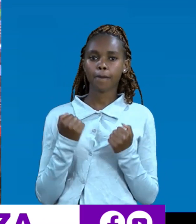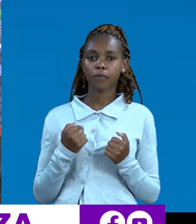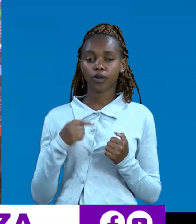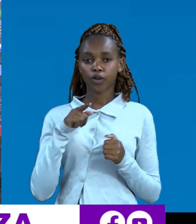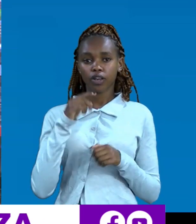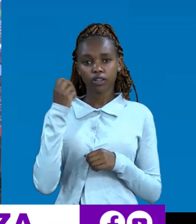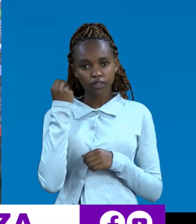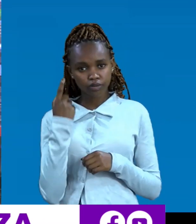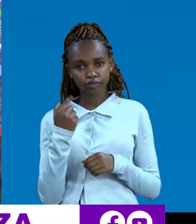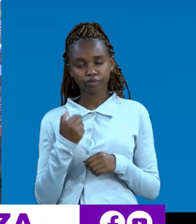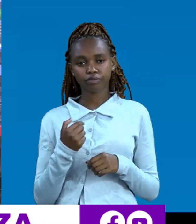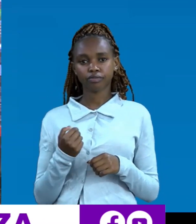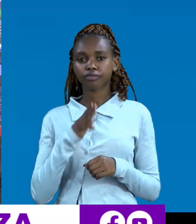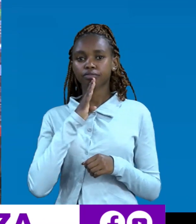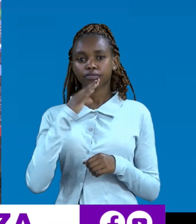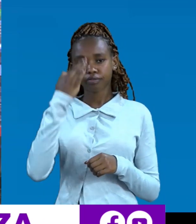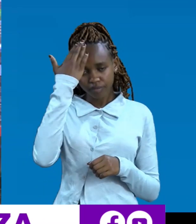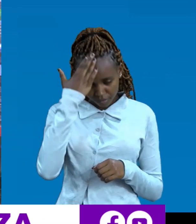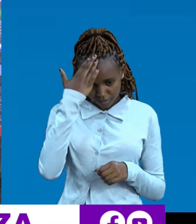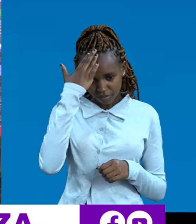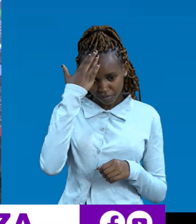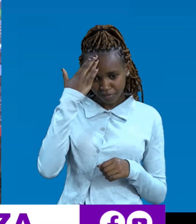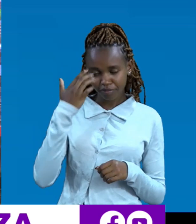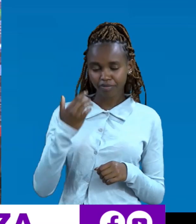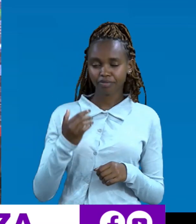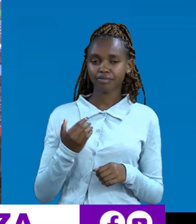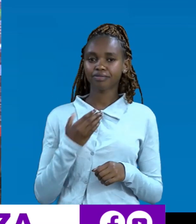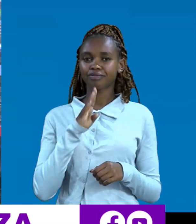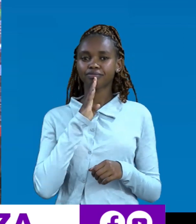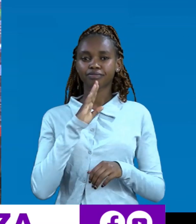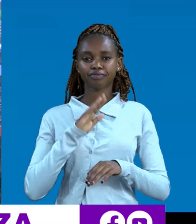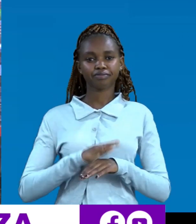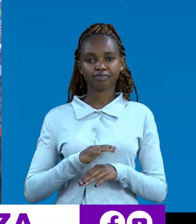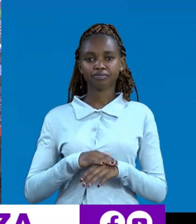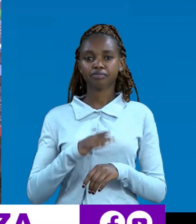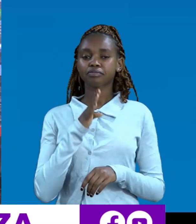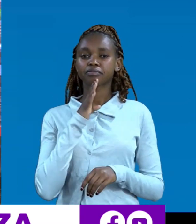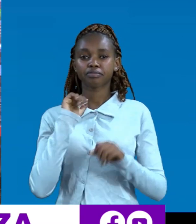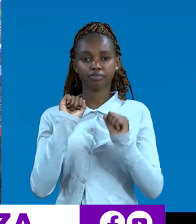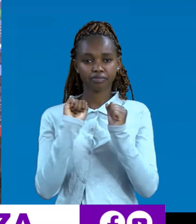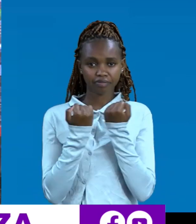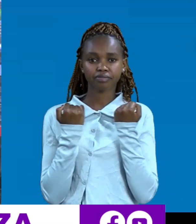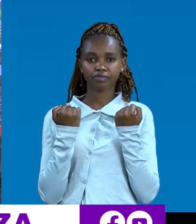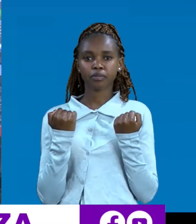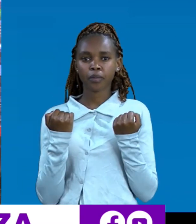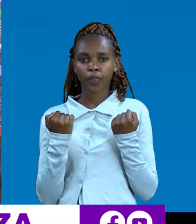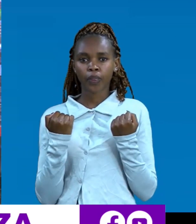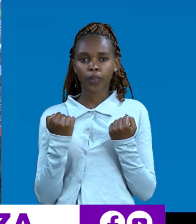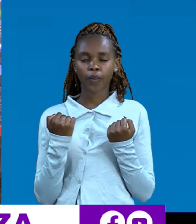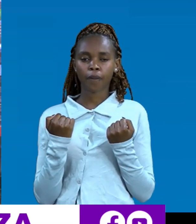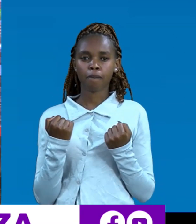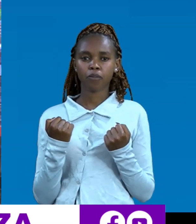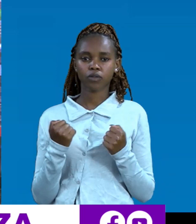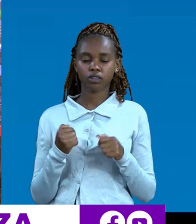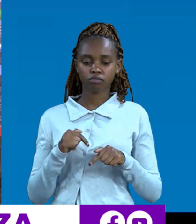hiyo? Ati be humble? Be humble. Be kind. Be safe. Note that. Kabisa. Unajua wakati ni wa